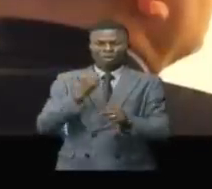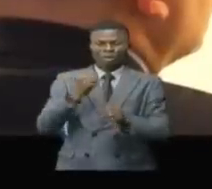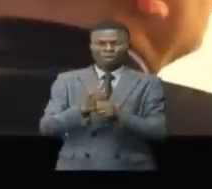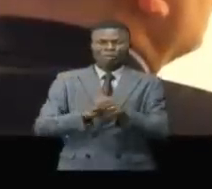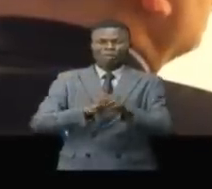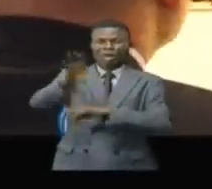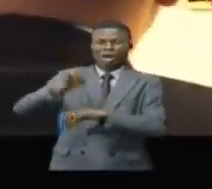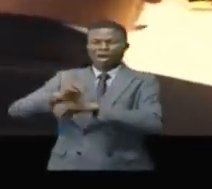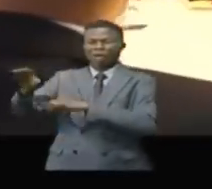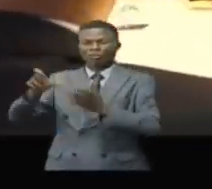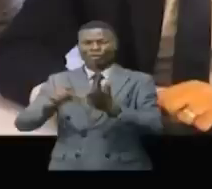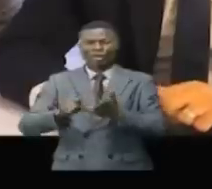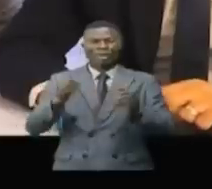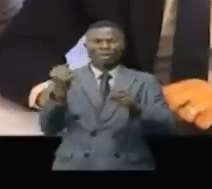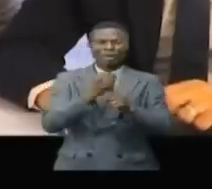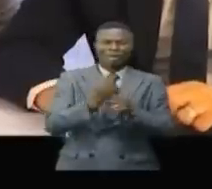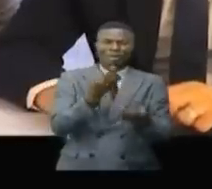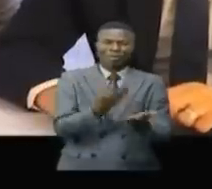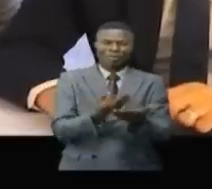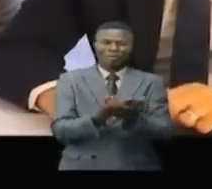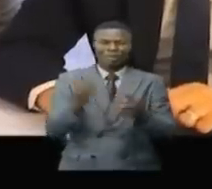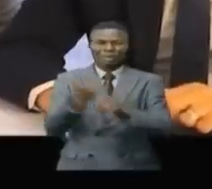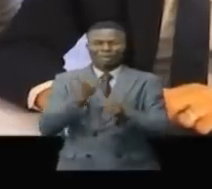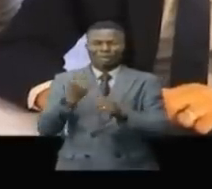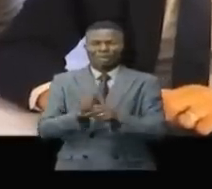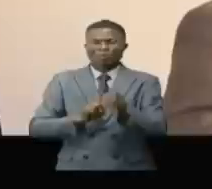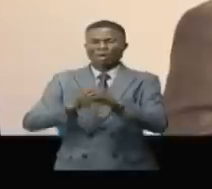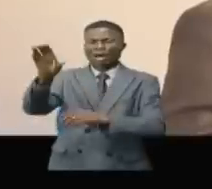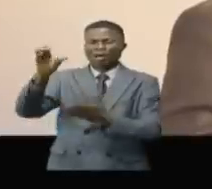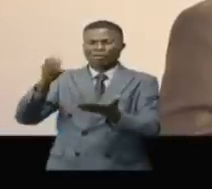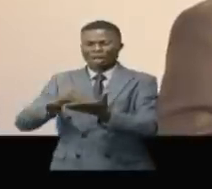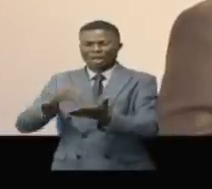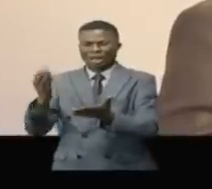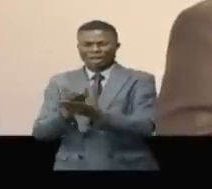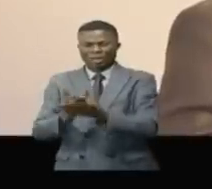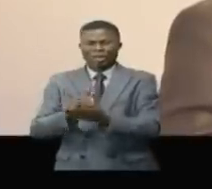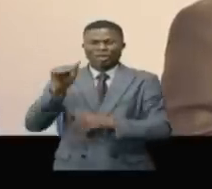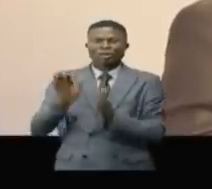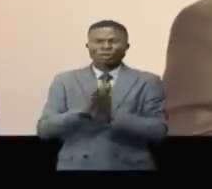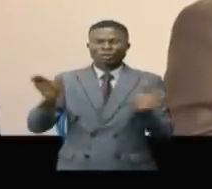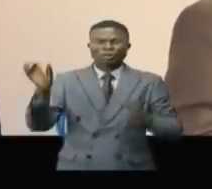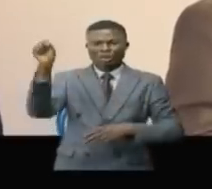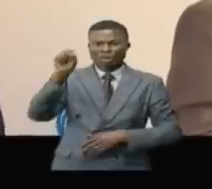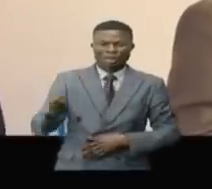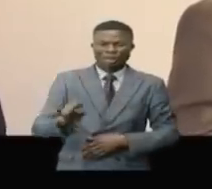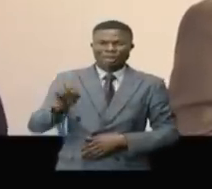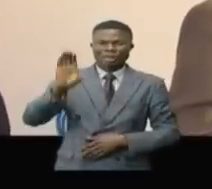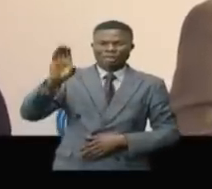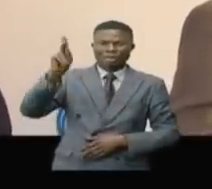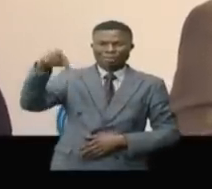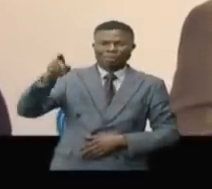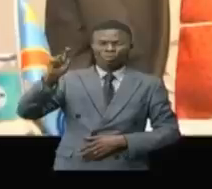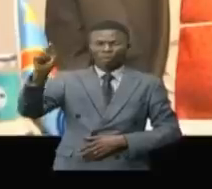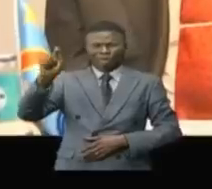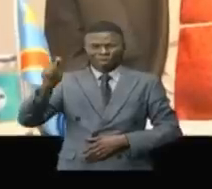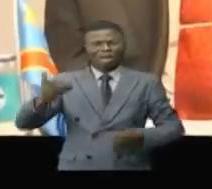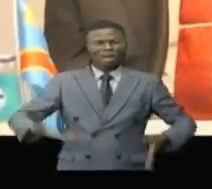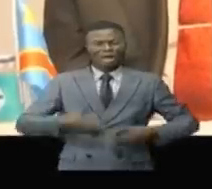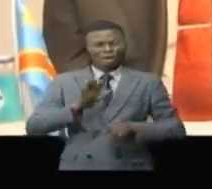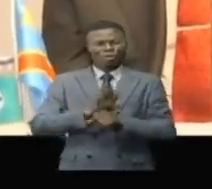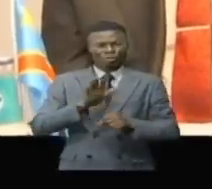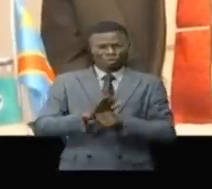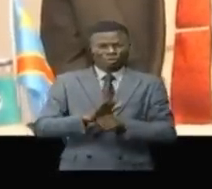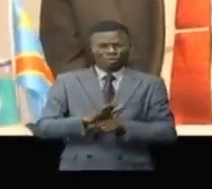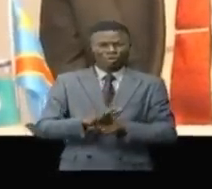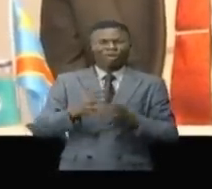des services financiers et des opérations postales. Le directeur général de la SCPT, Didier Moussété, apprécie à sa juste valeur